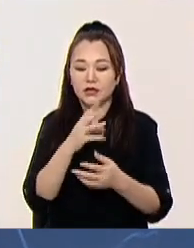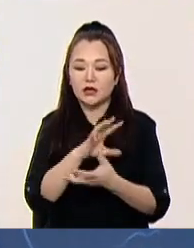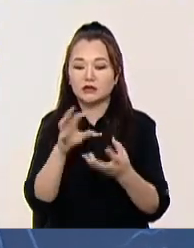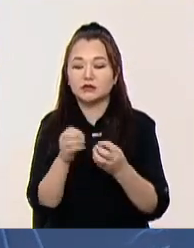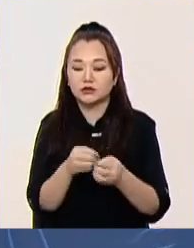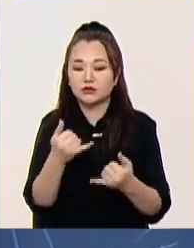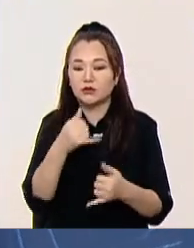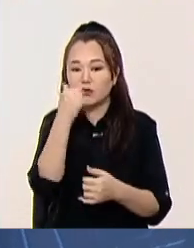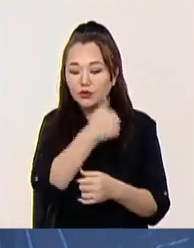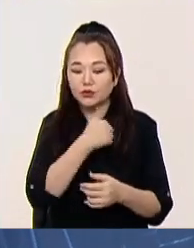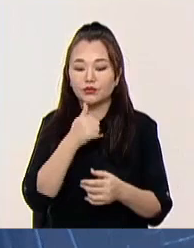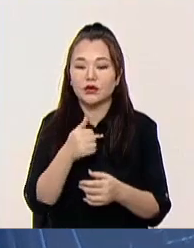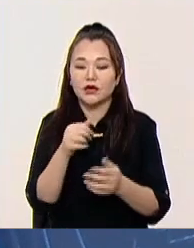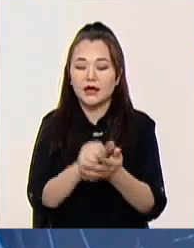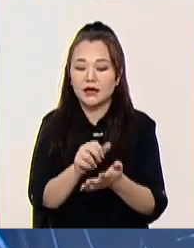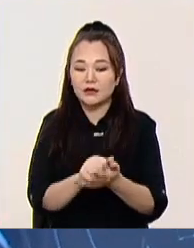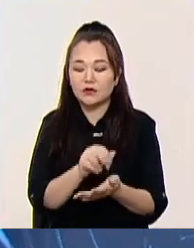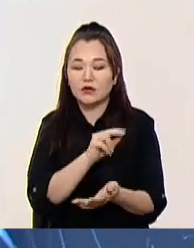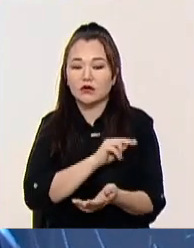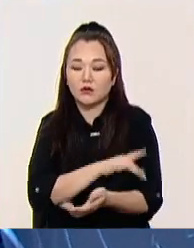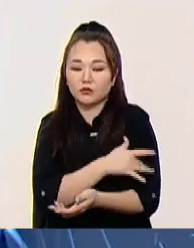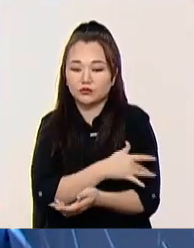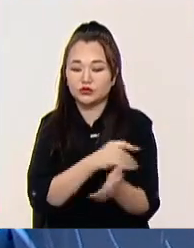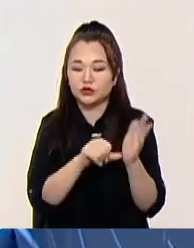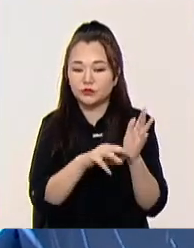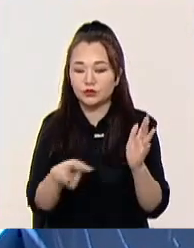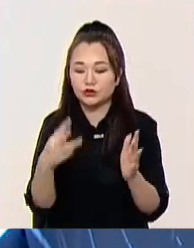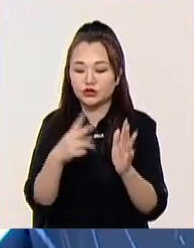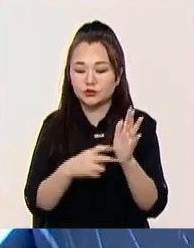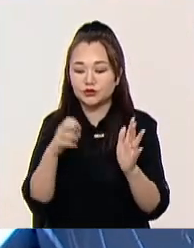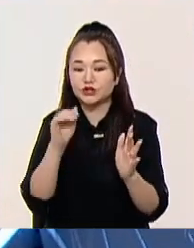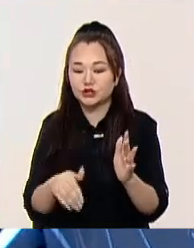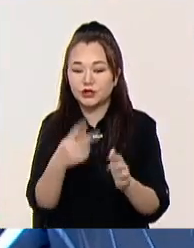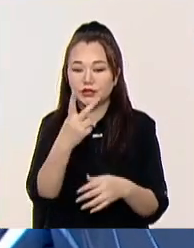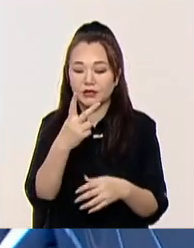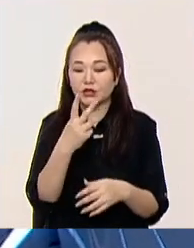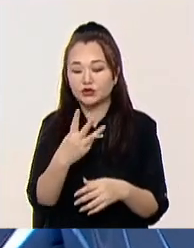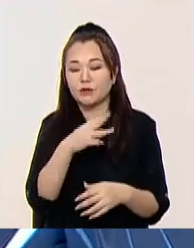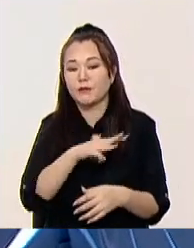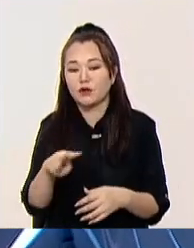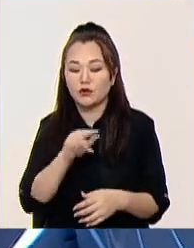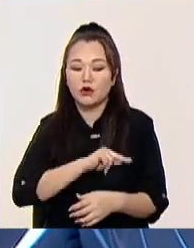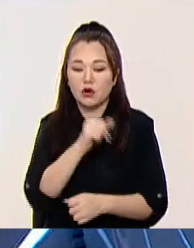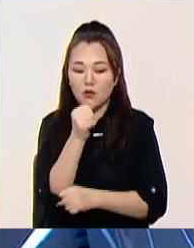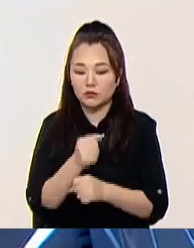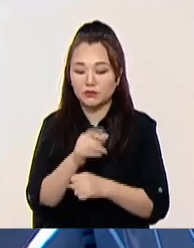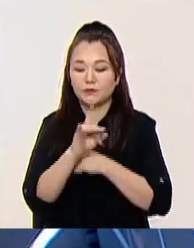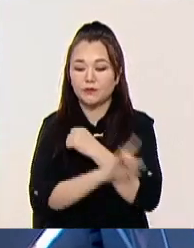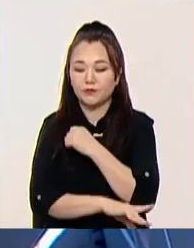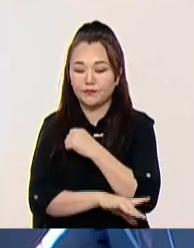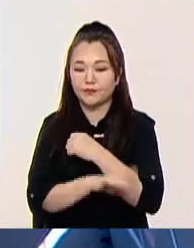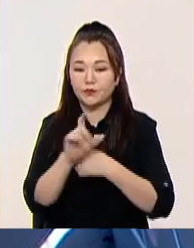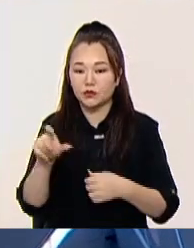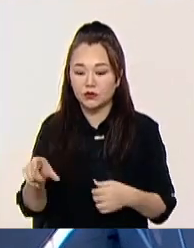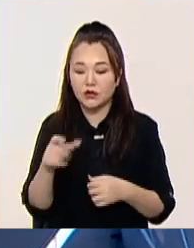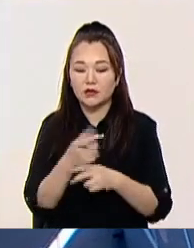бойынша Қазақстанда жалдамалы қызметкерлер саны 6 миллион 700 мың болса, оның 2-де 3 миллионы жұмыс істейтін кедейлер екен.